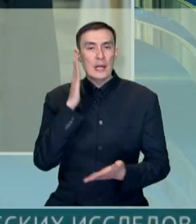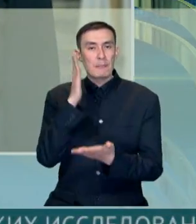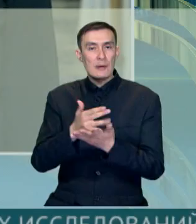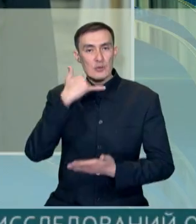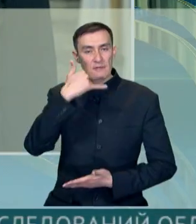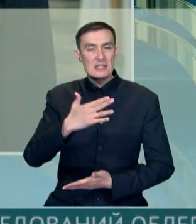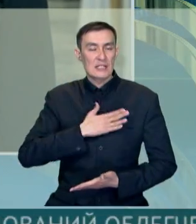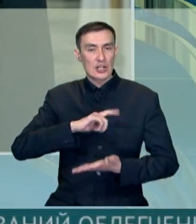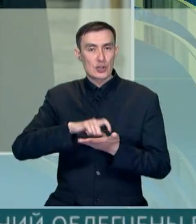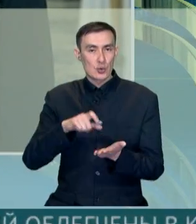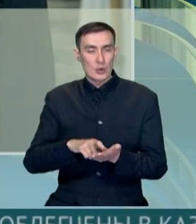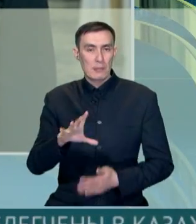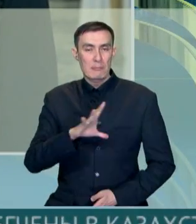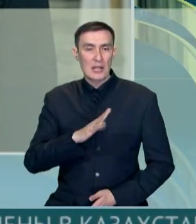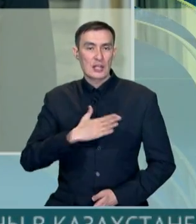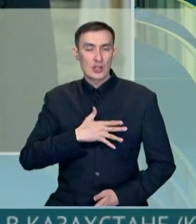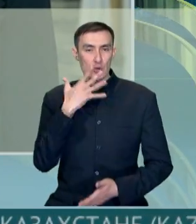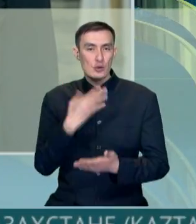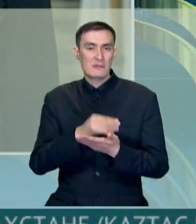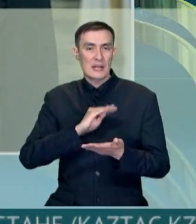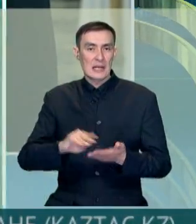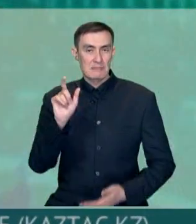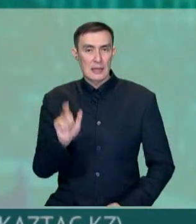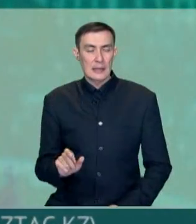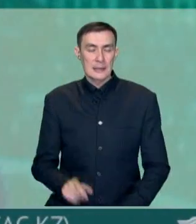прямой связи со студией была Камила Тастанбекова.